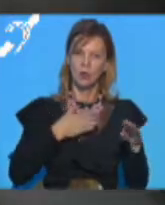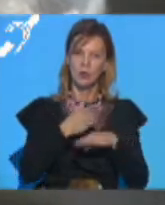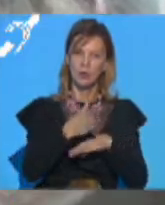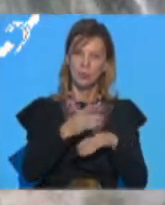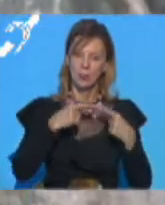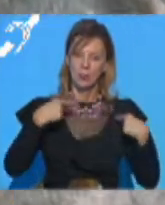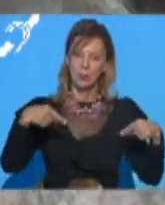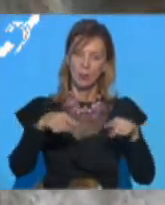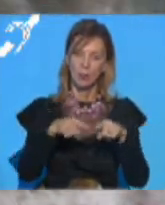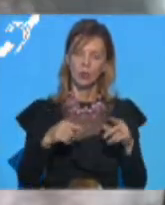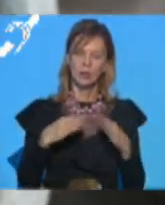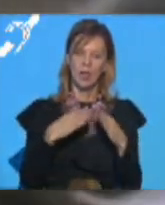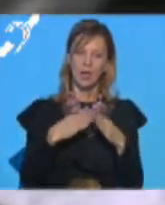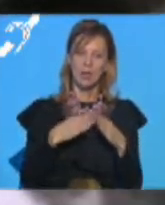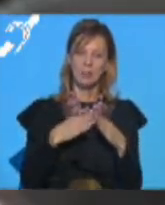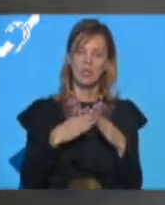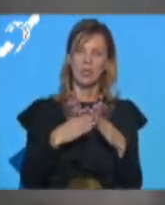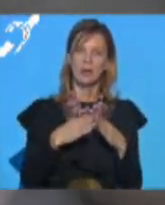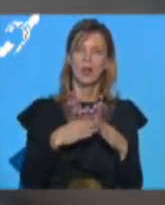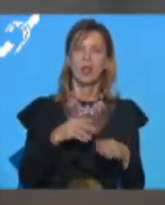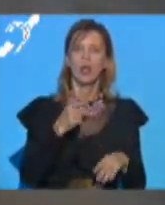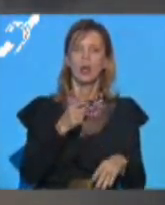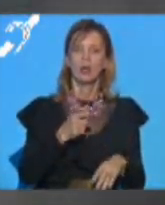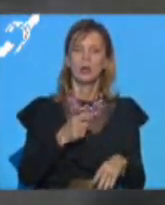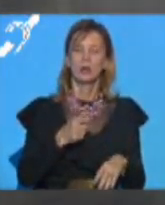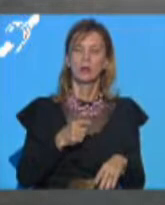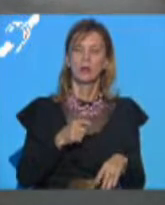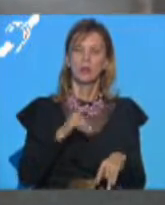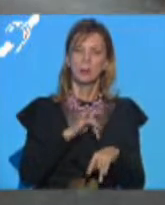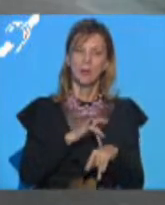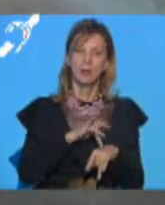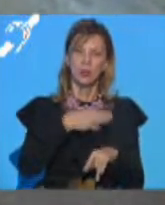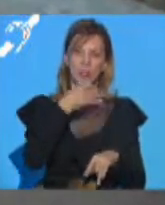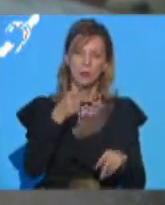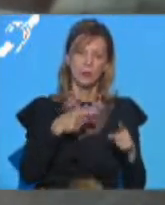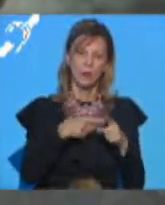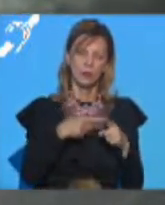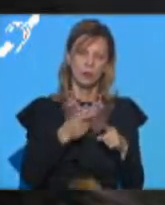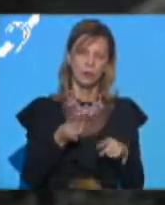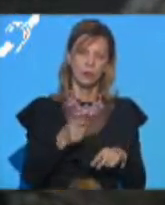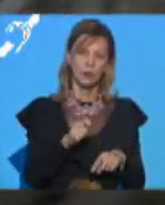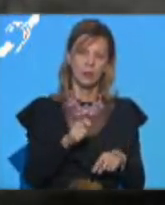exploatația respectivă. Inspectorii sanitari veterinari spun că târgurile vor rămâne închise de